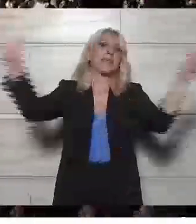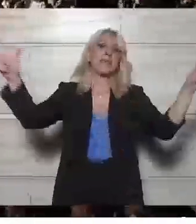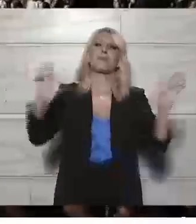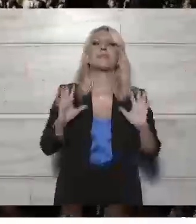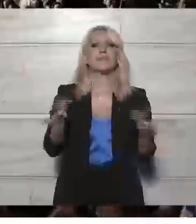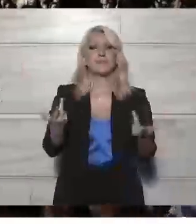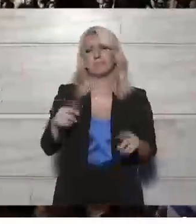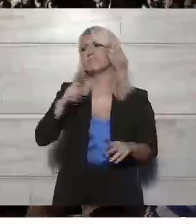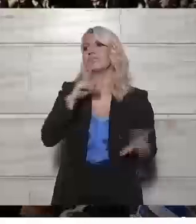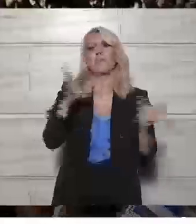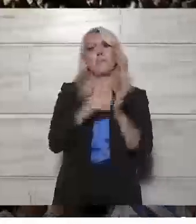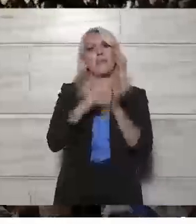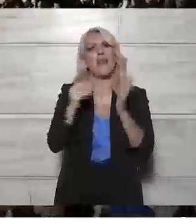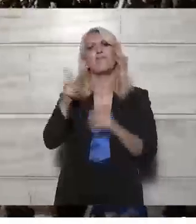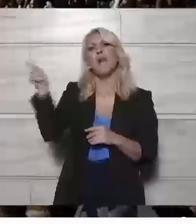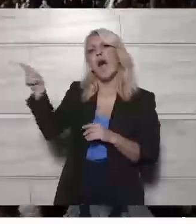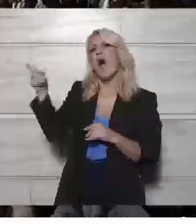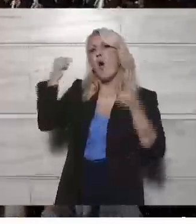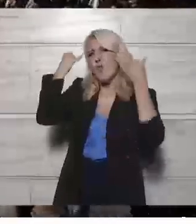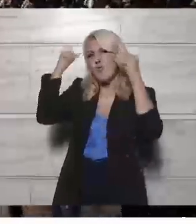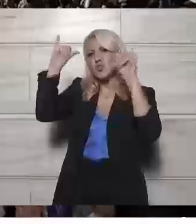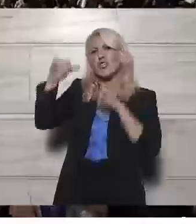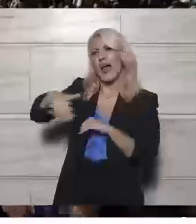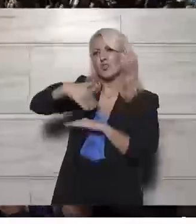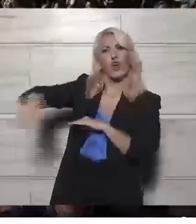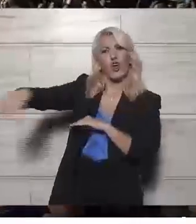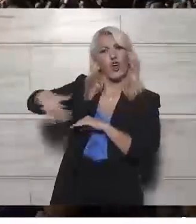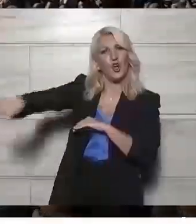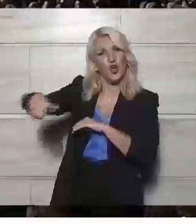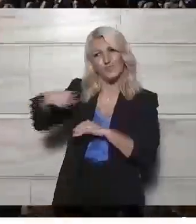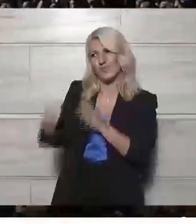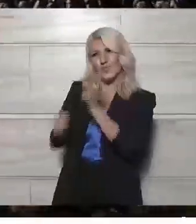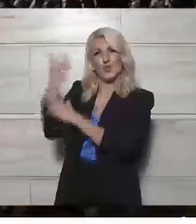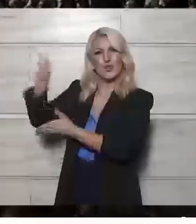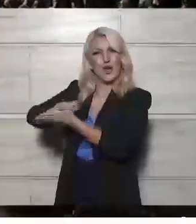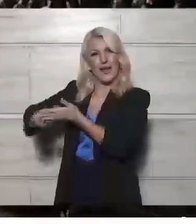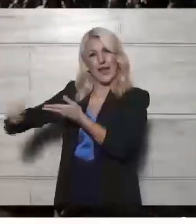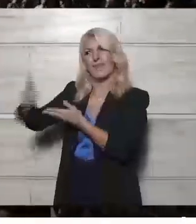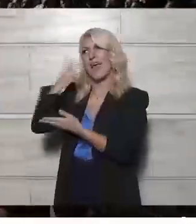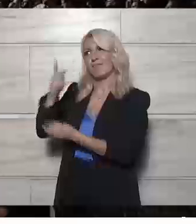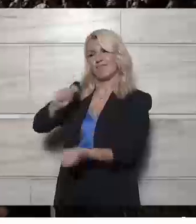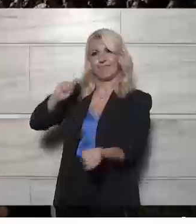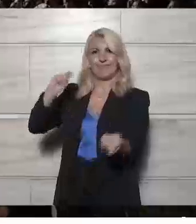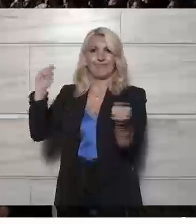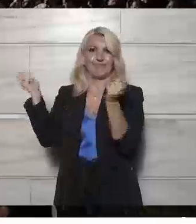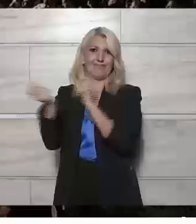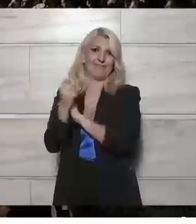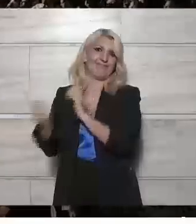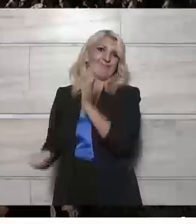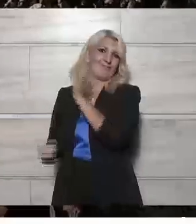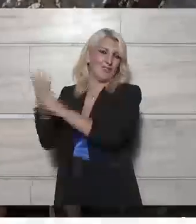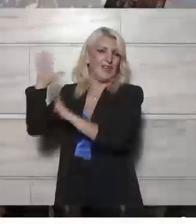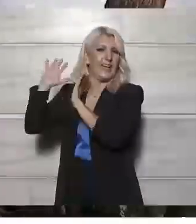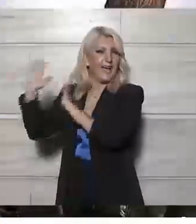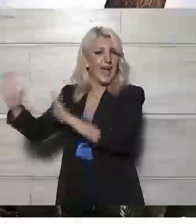αλλάζει μορφή, αλλά μένει άσβεστος όποια εκδοχή και αν παίρνει.